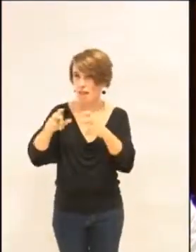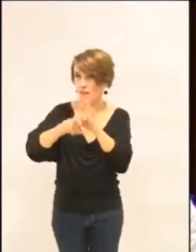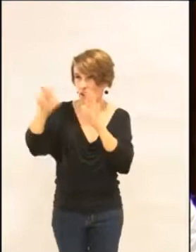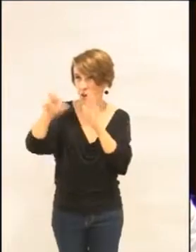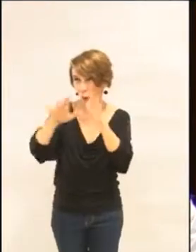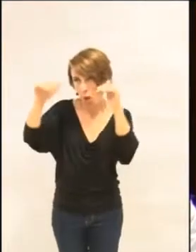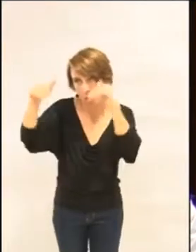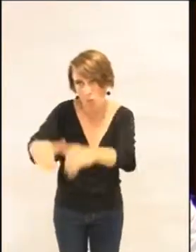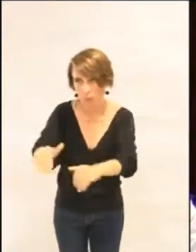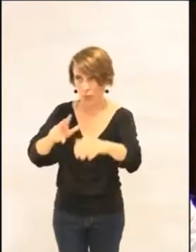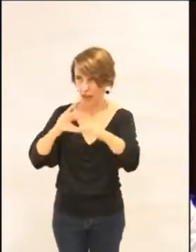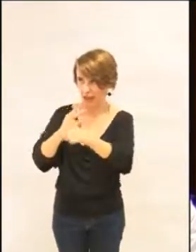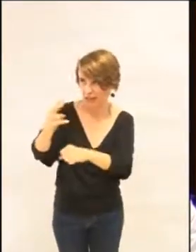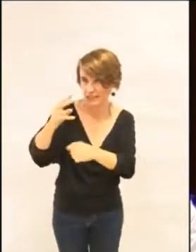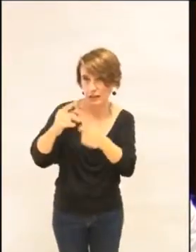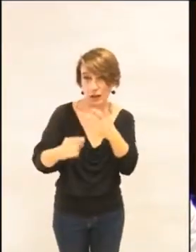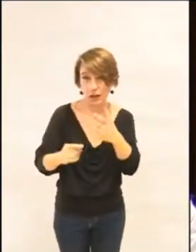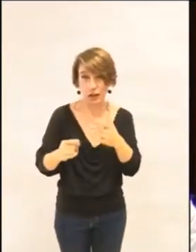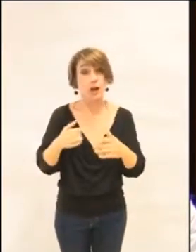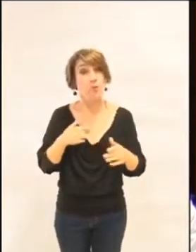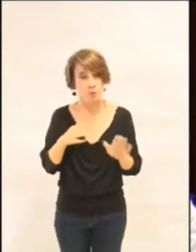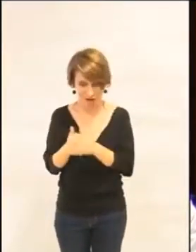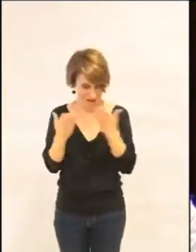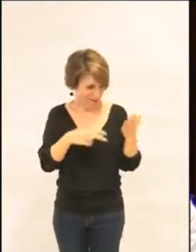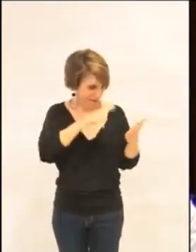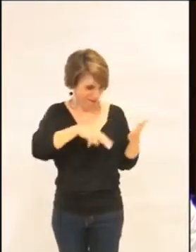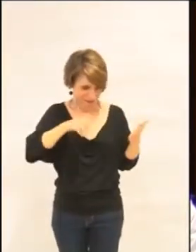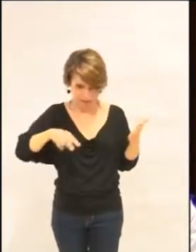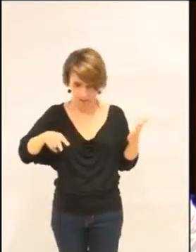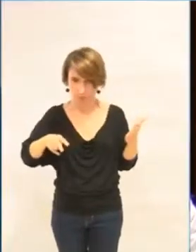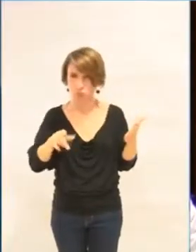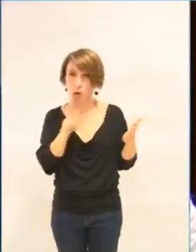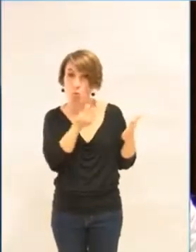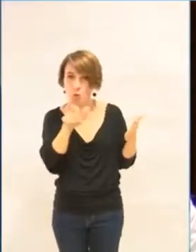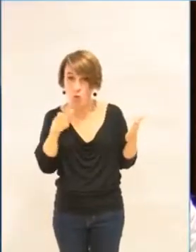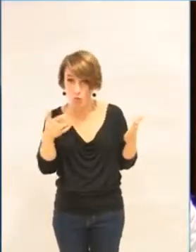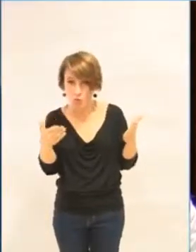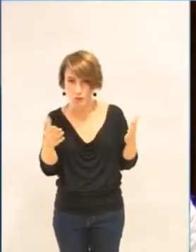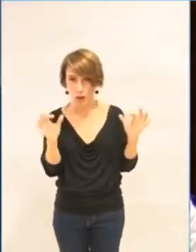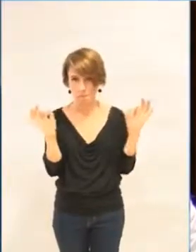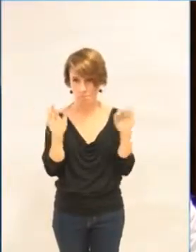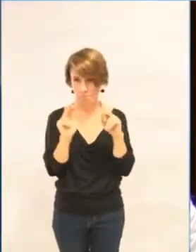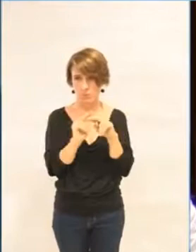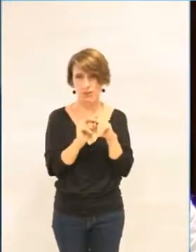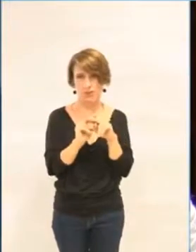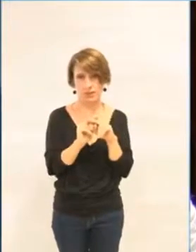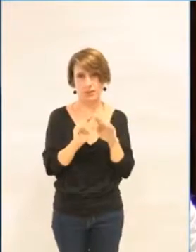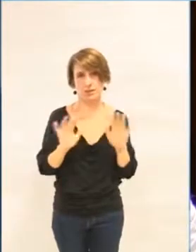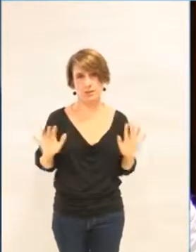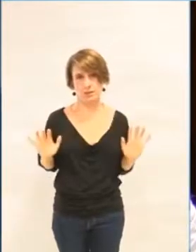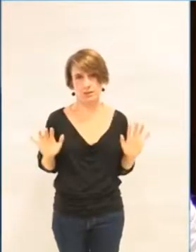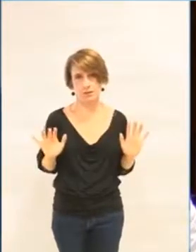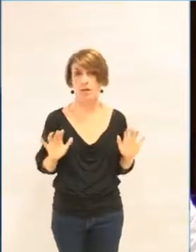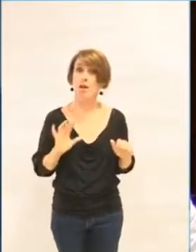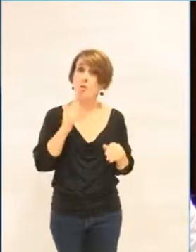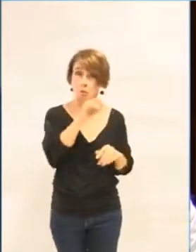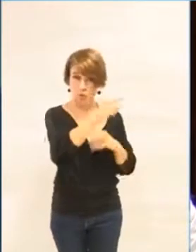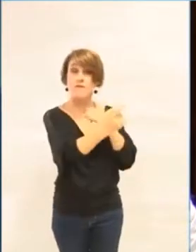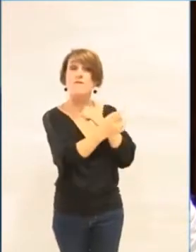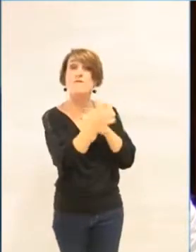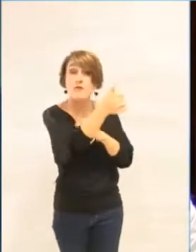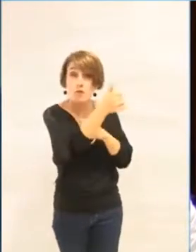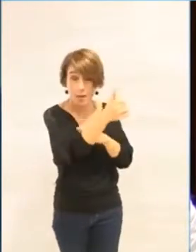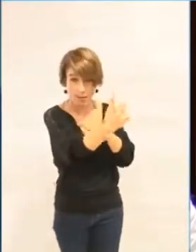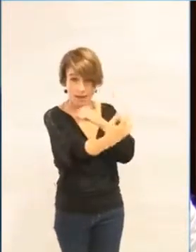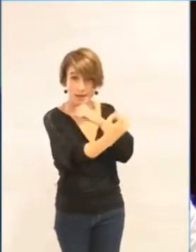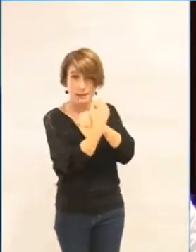figurent absolument pas dans le rapport de la Chambre régionale des comptes. Pour le premier terme, celui d'insincérité budgétaire que vous